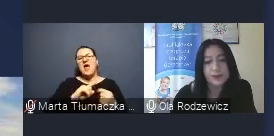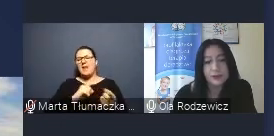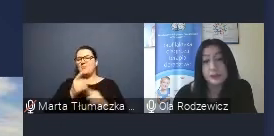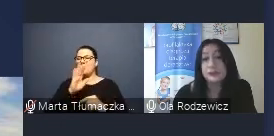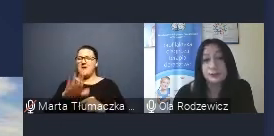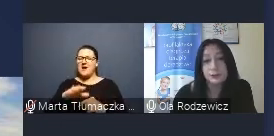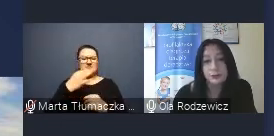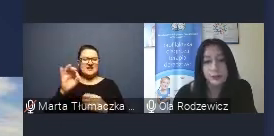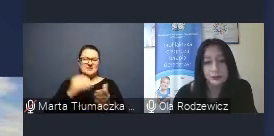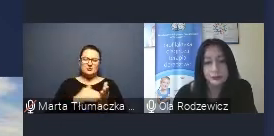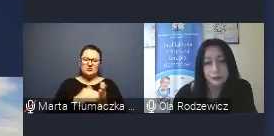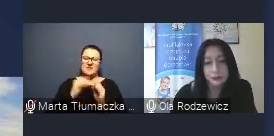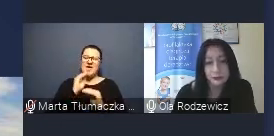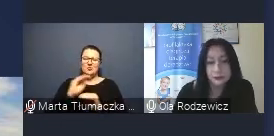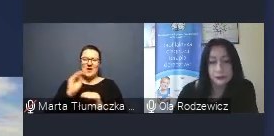edukacyjne, właśnie